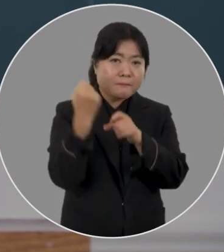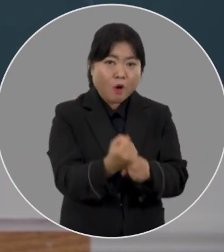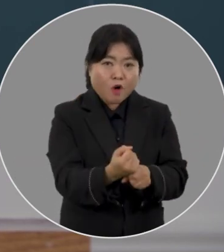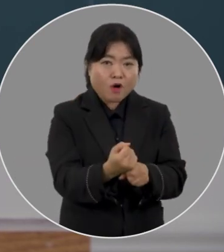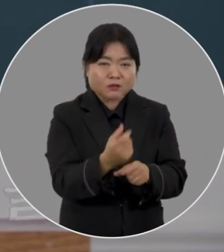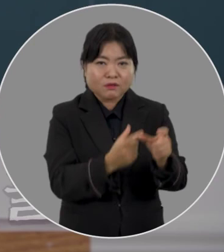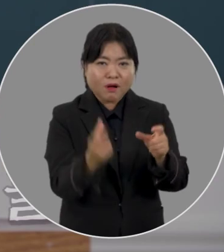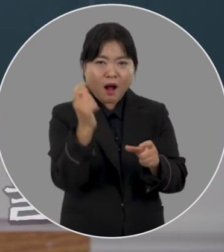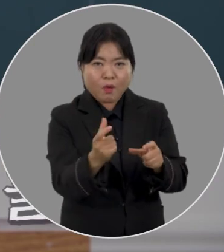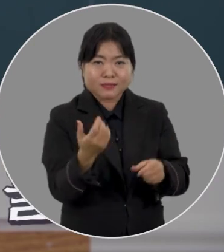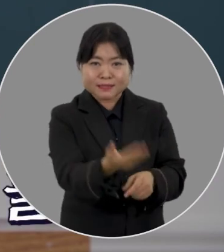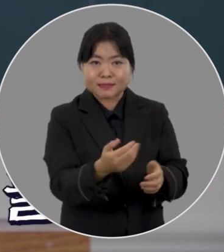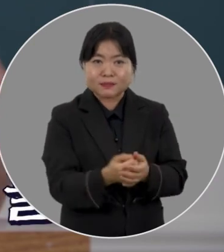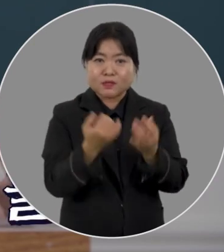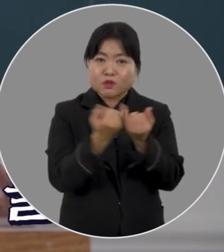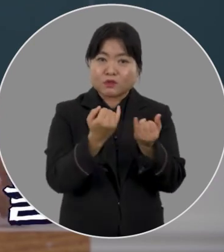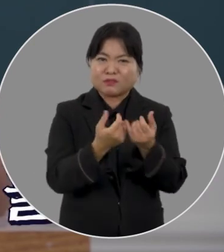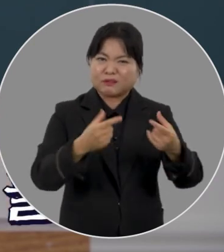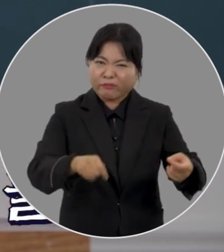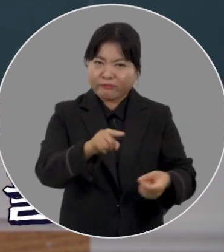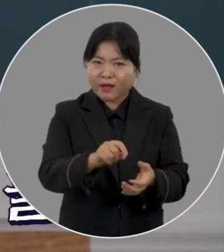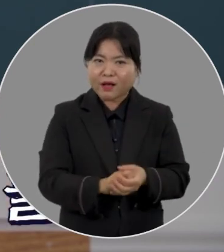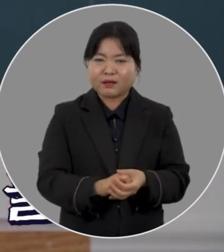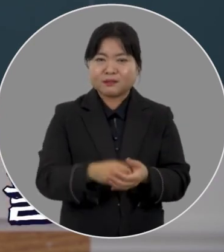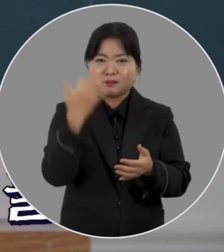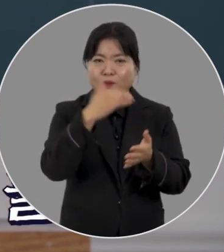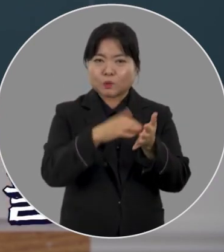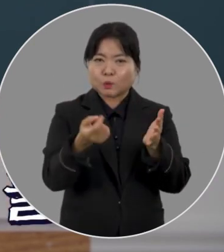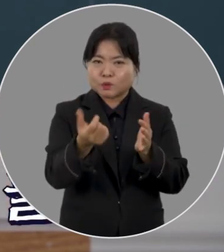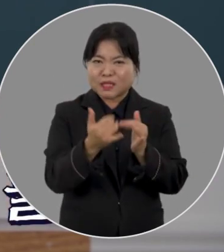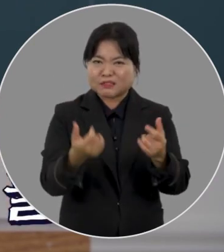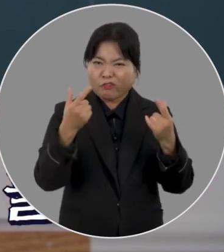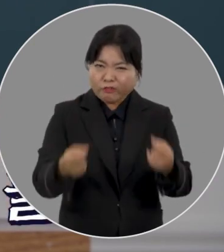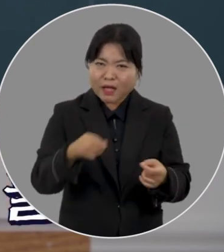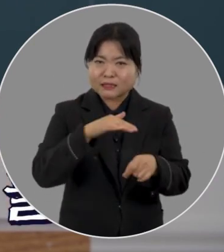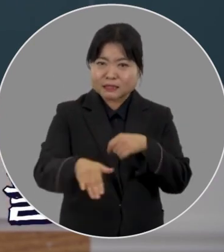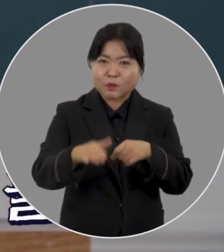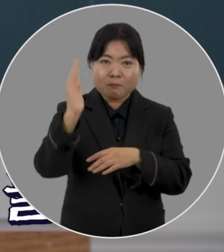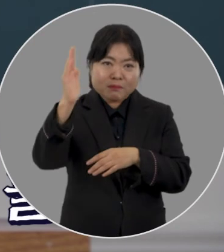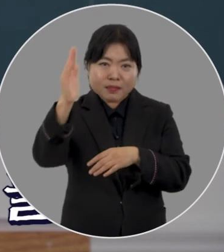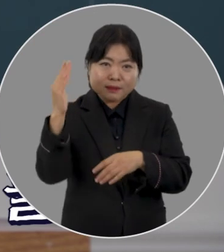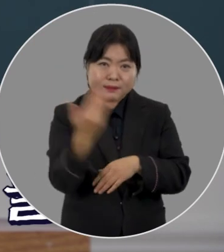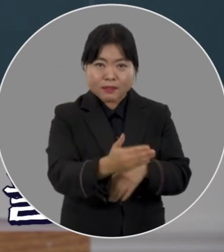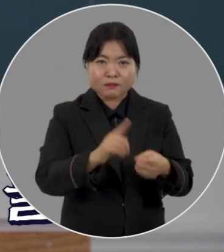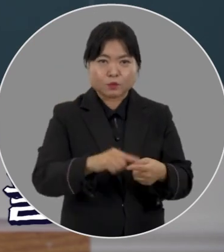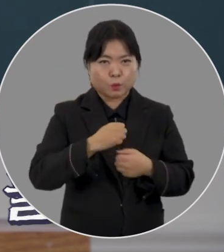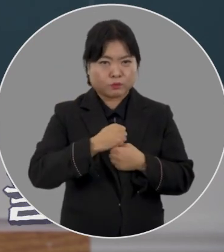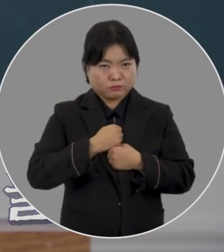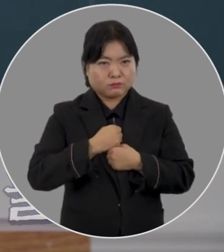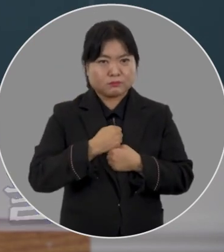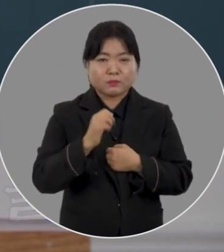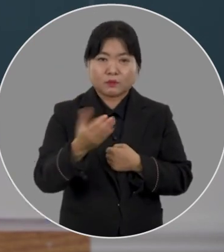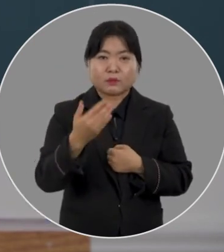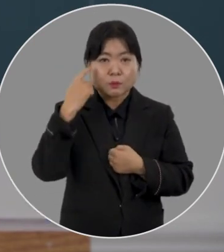편견을 강화시키는 뭐 여성은 이렇다 혹은 뭐 성소수자는 이렇다 이런 식의 메시지를 내는 것을 되게 주의해야겠다는